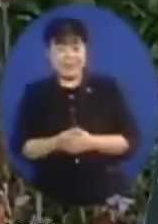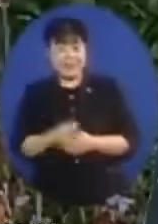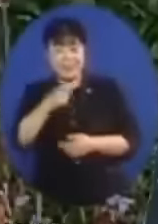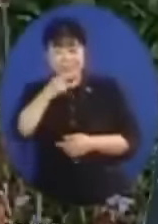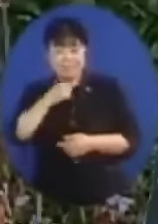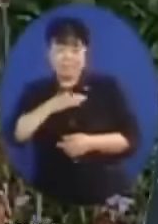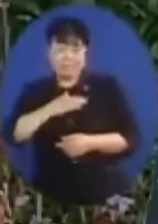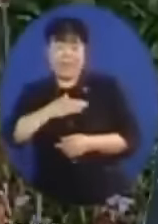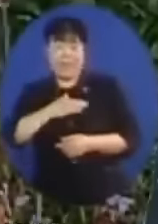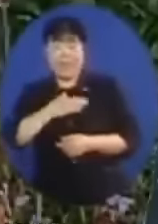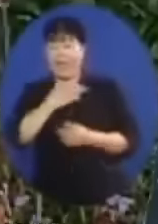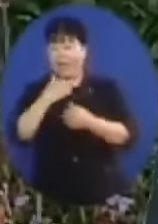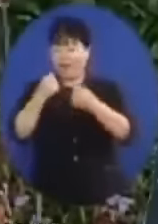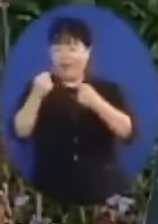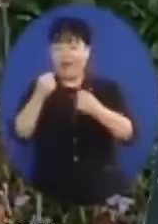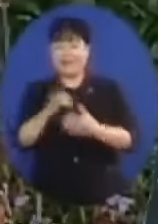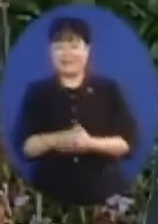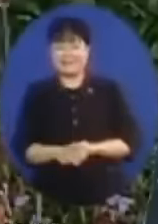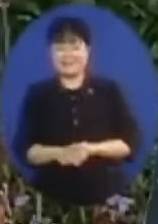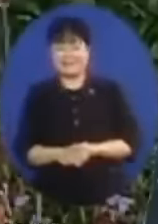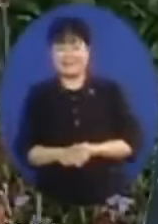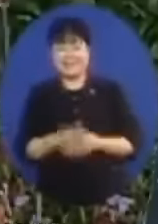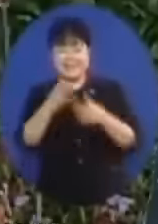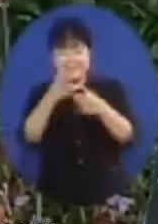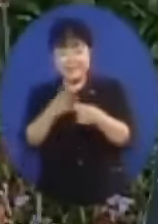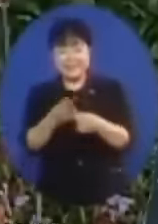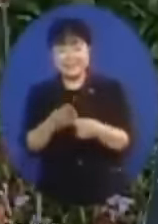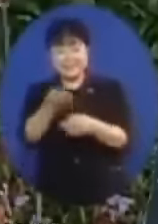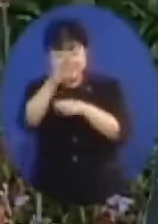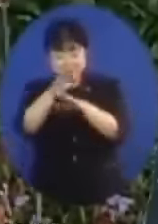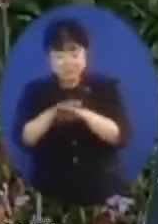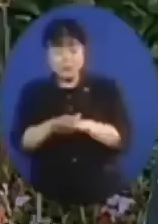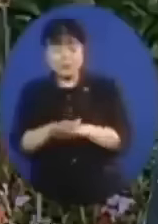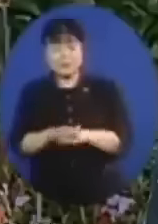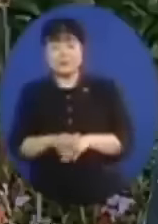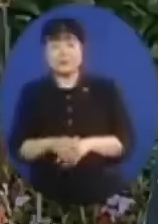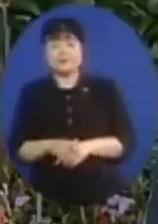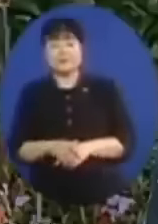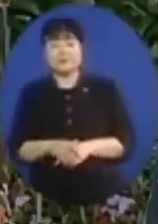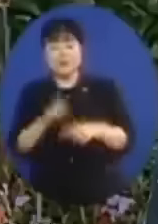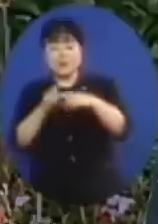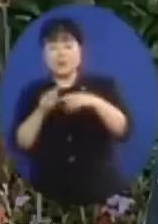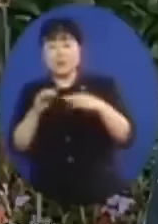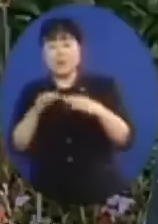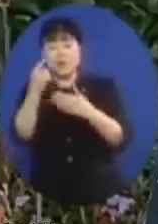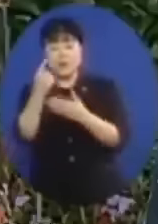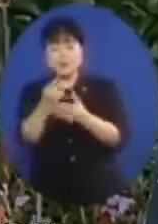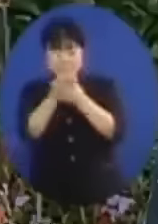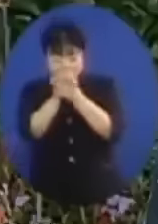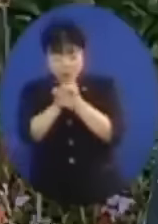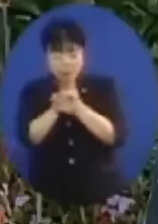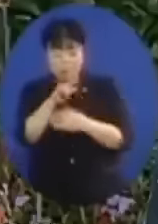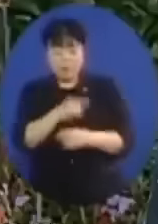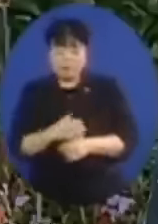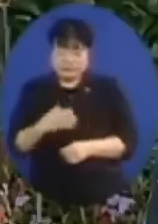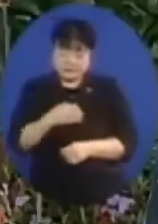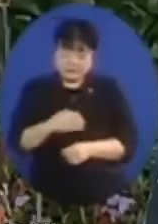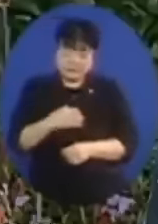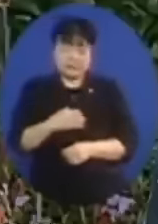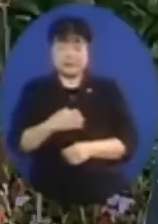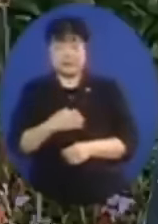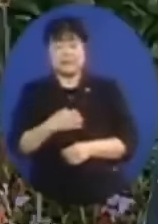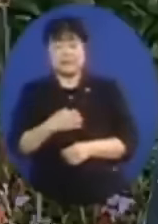아주 건강하다. 넷째, 교인들은 교회에 와서 기도하여 마음속에 쌓였던 근심과